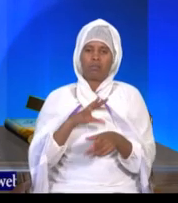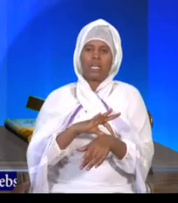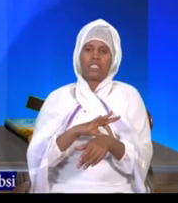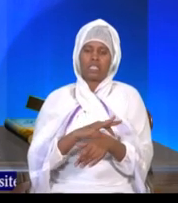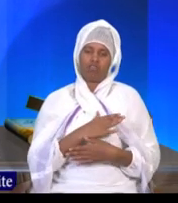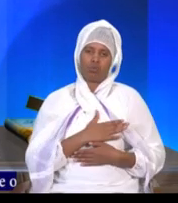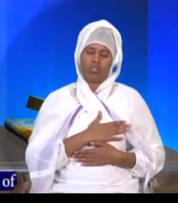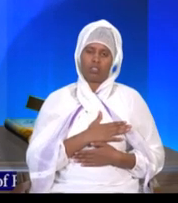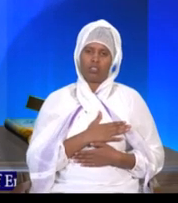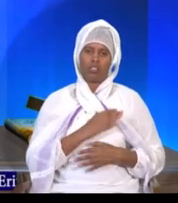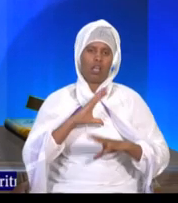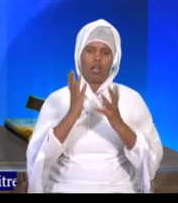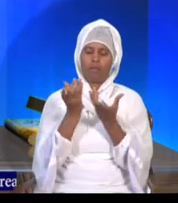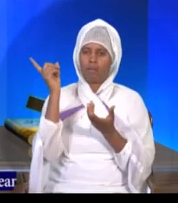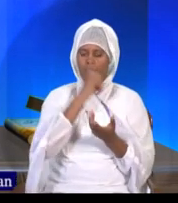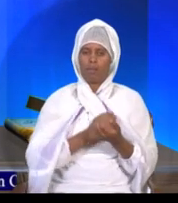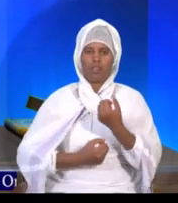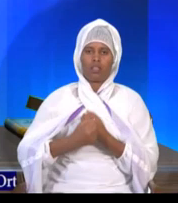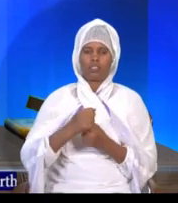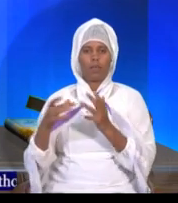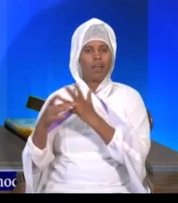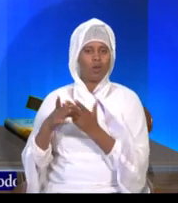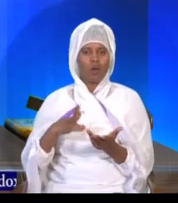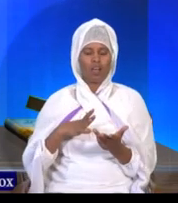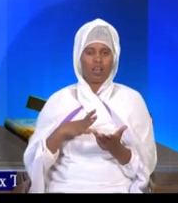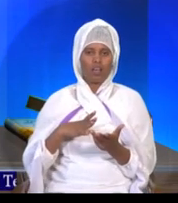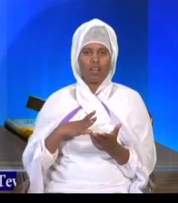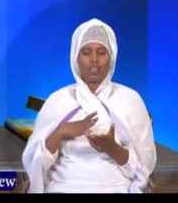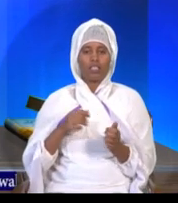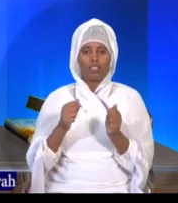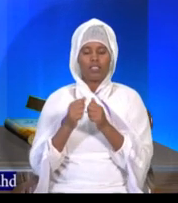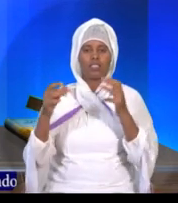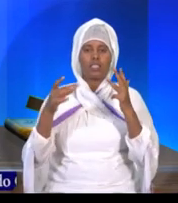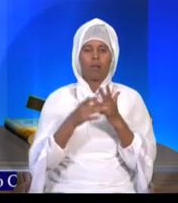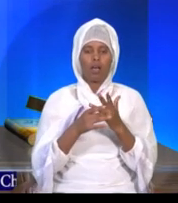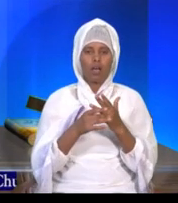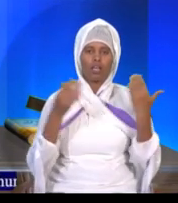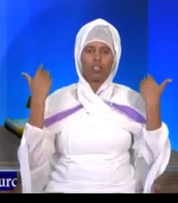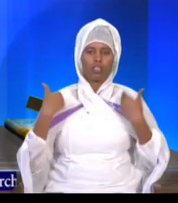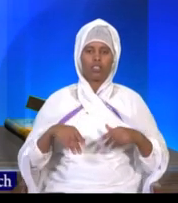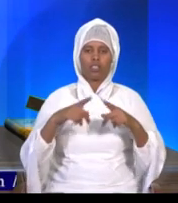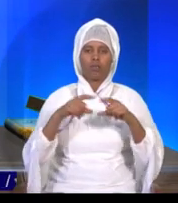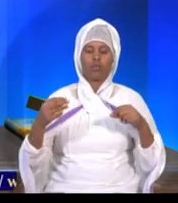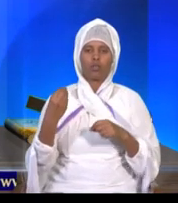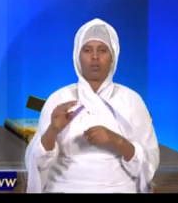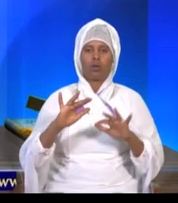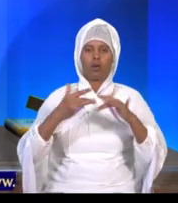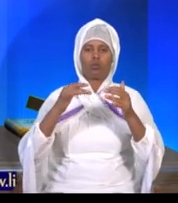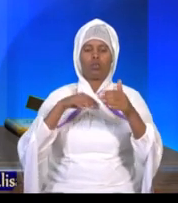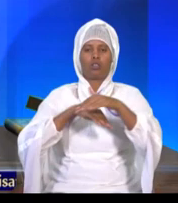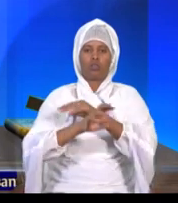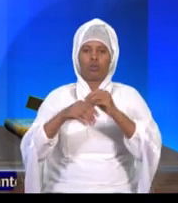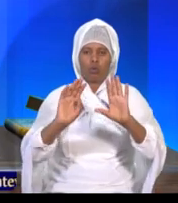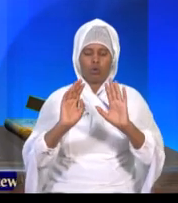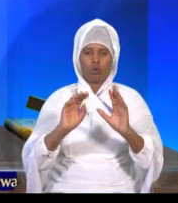ብፍትወት ስጋ ተቓፀለ ሰይቲ ሰብኣይ ንከላ ድማ ንኦርዮ ናይ መቕተሊኡ ደብዳቤ ሂቡ ኣብ